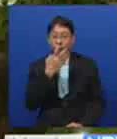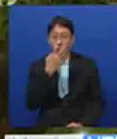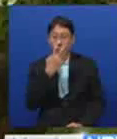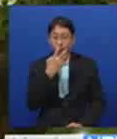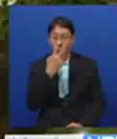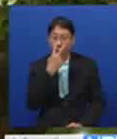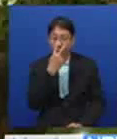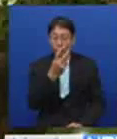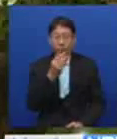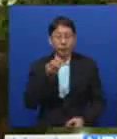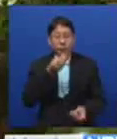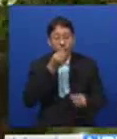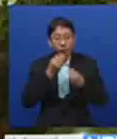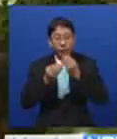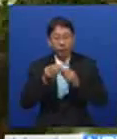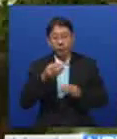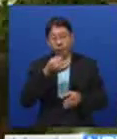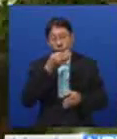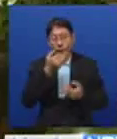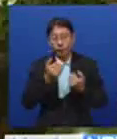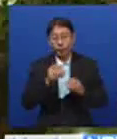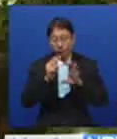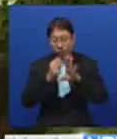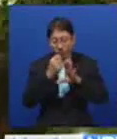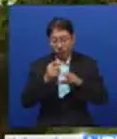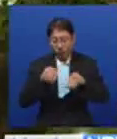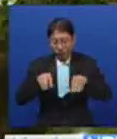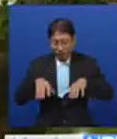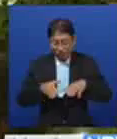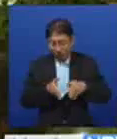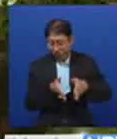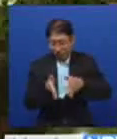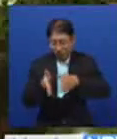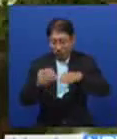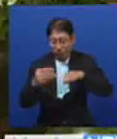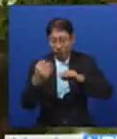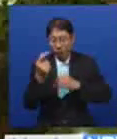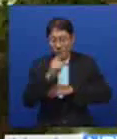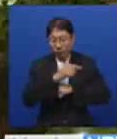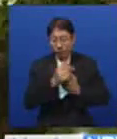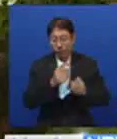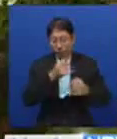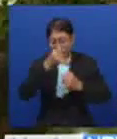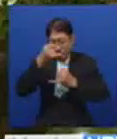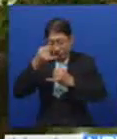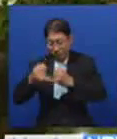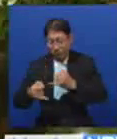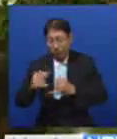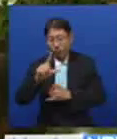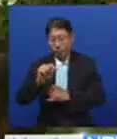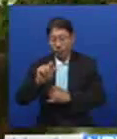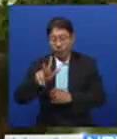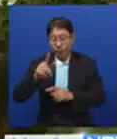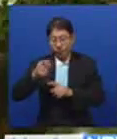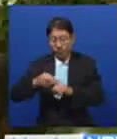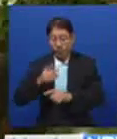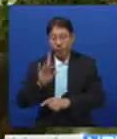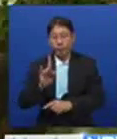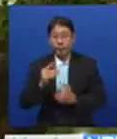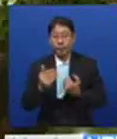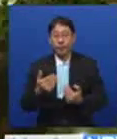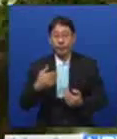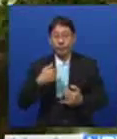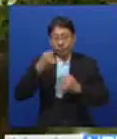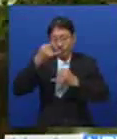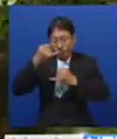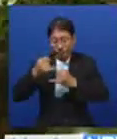มชิมช็อปค่ะก็ไปกันได้นะคะที่ตลาดริมคลองพดุงกรุงเกษมตั้งแต่วันนี้จนถึงวันที่23สิงหาคมนี้ค่ะปิด